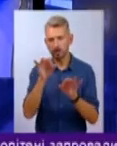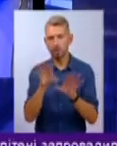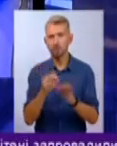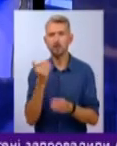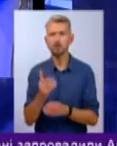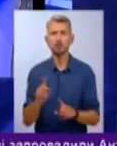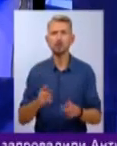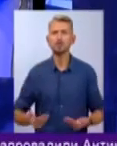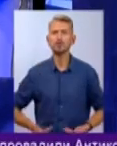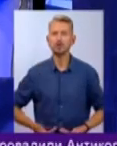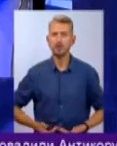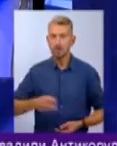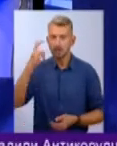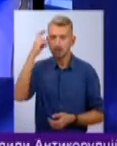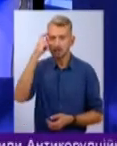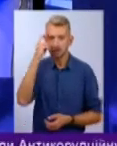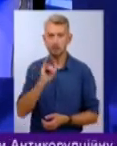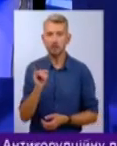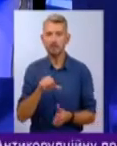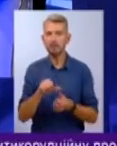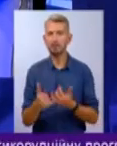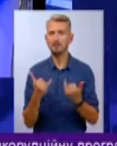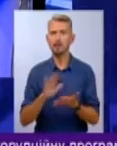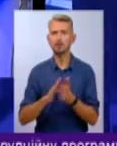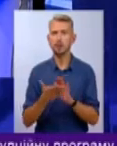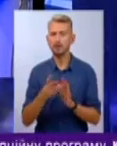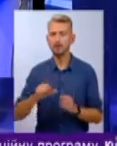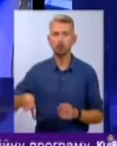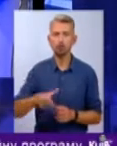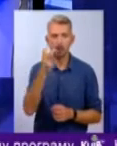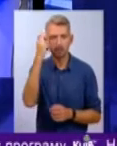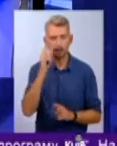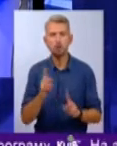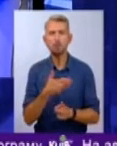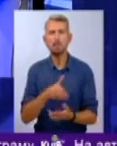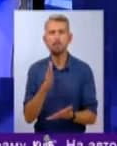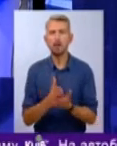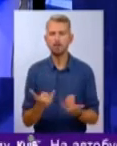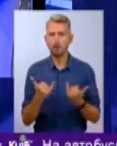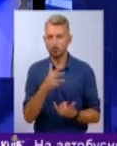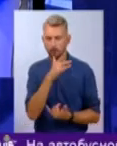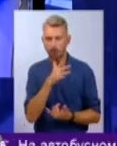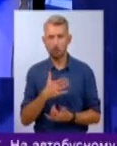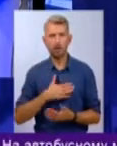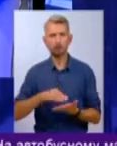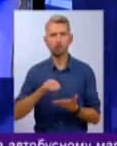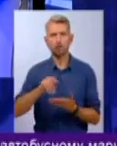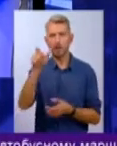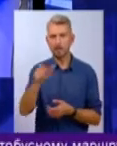про те, чим живе Київ і саме зараз ситуація на дорогах столиці. Що ми маємо на цю хвилину? Наша